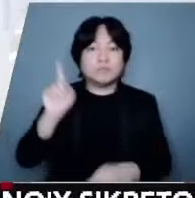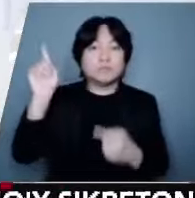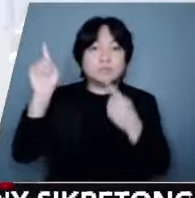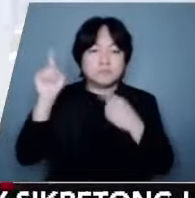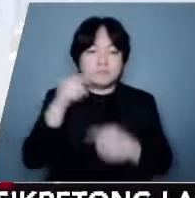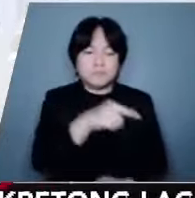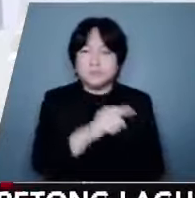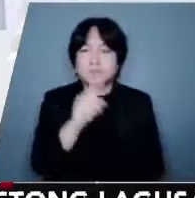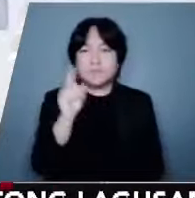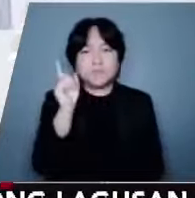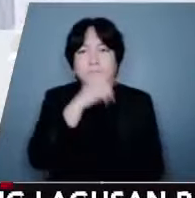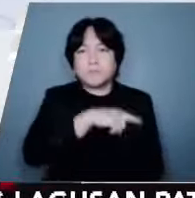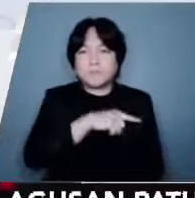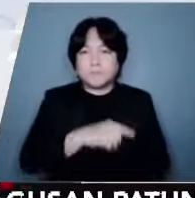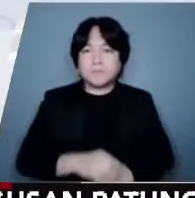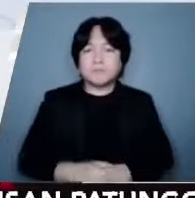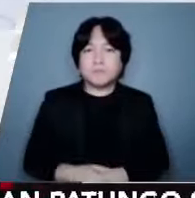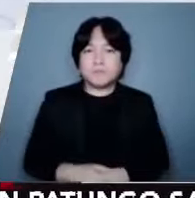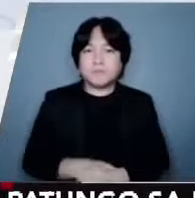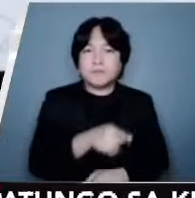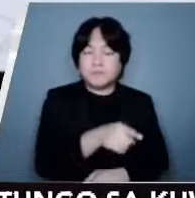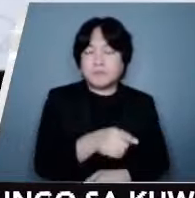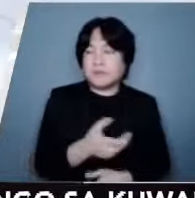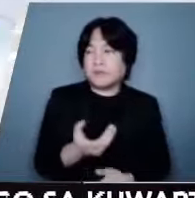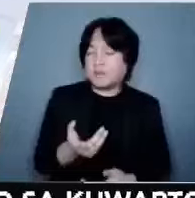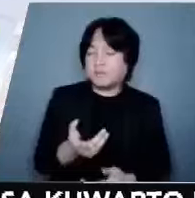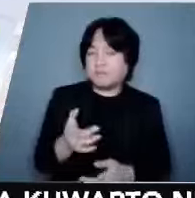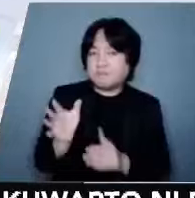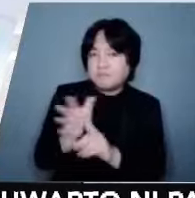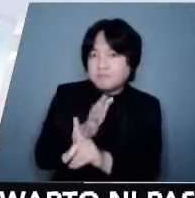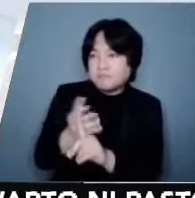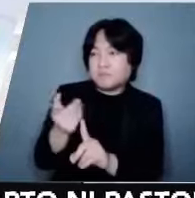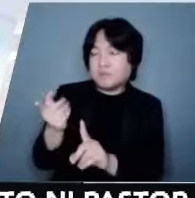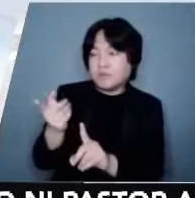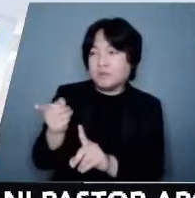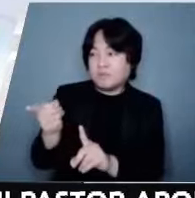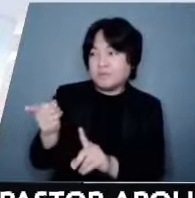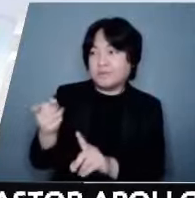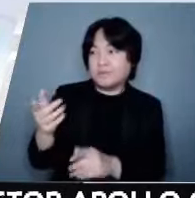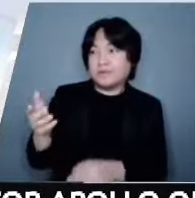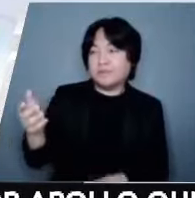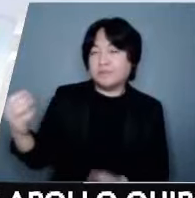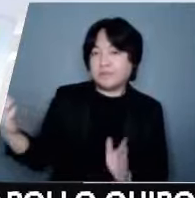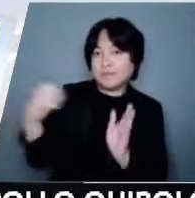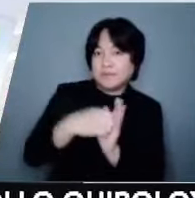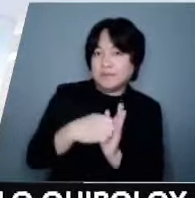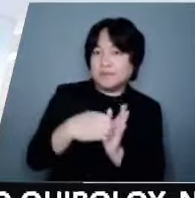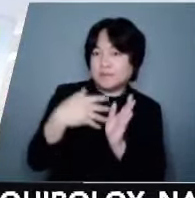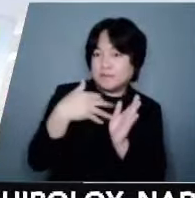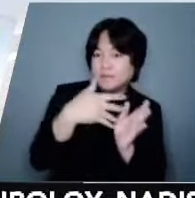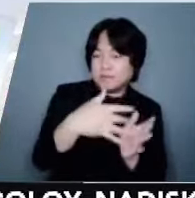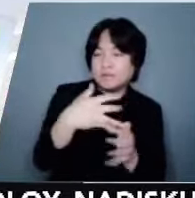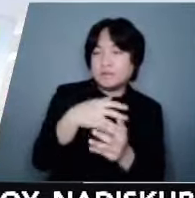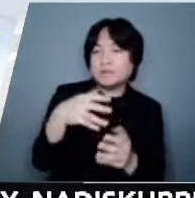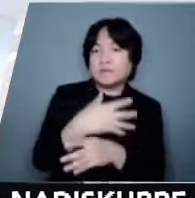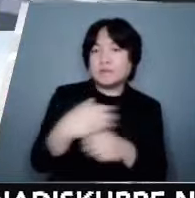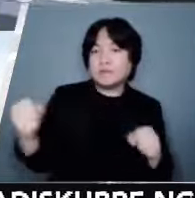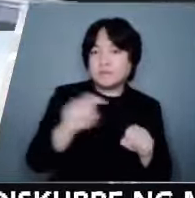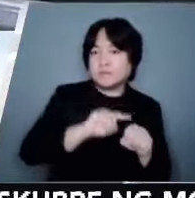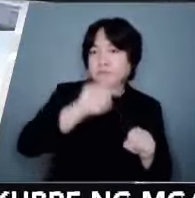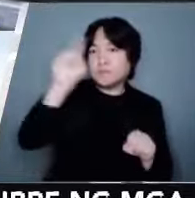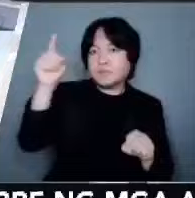scheme going to Germany. Ito ay nagpapadala ng mga workers, apprentices to Germany without the necessary